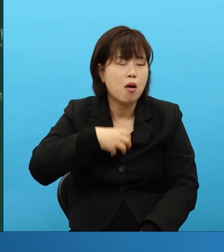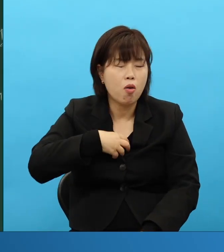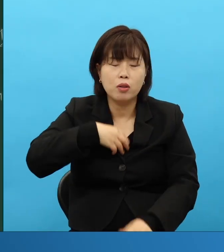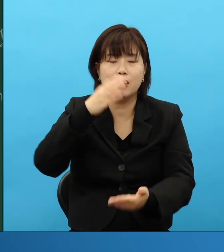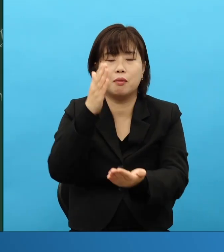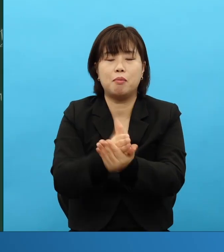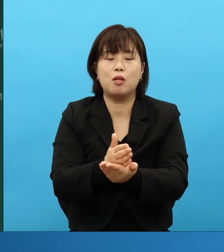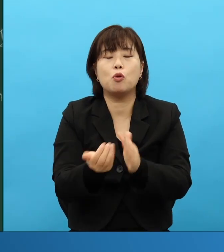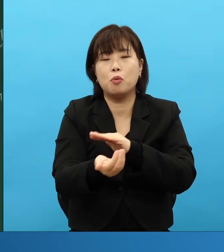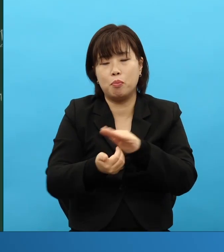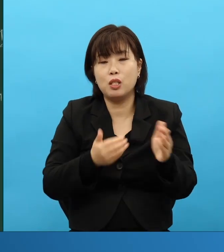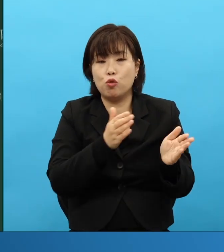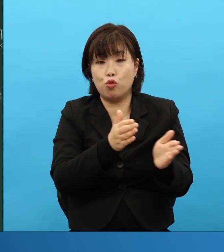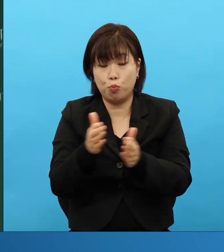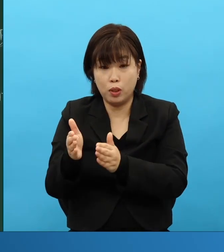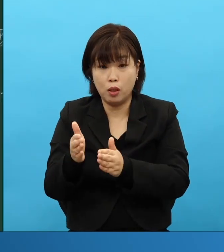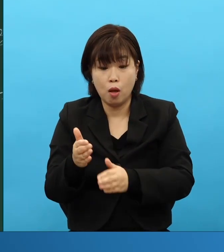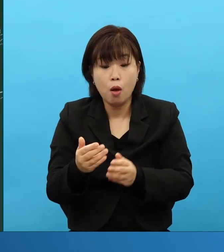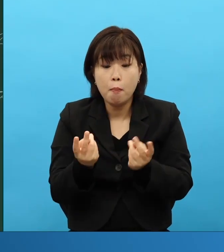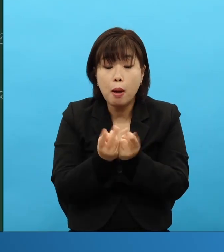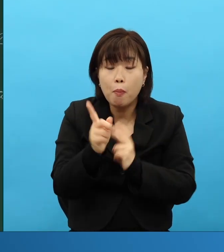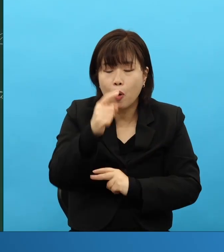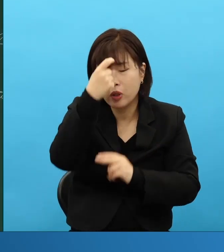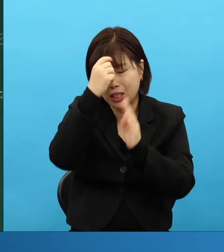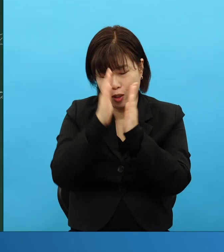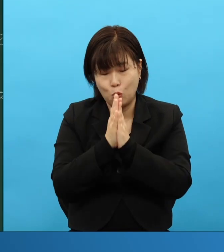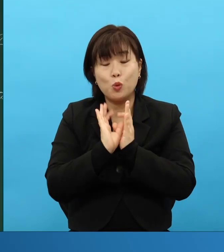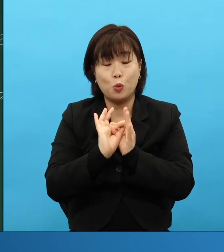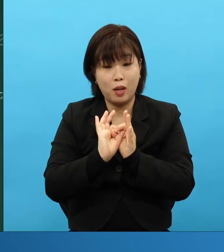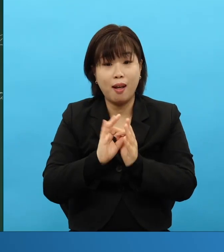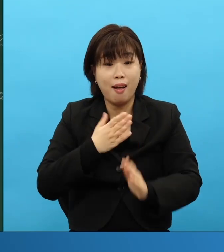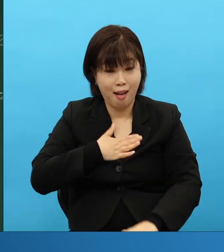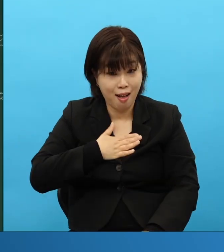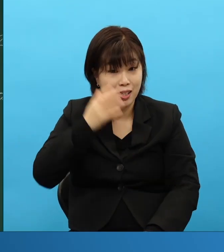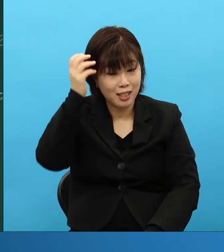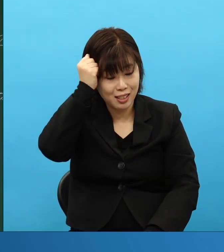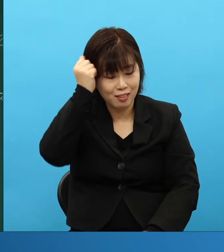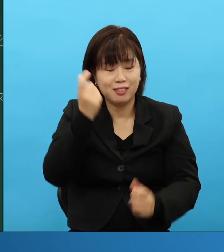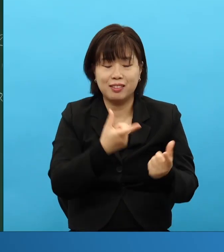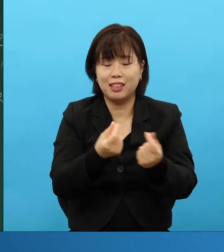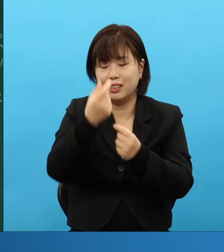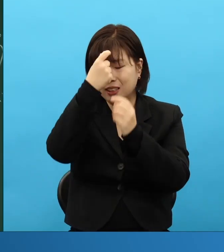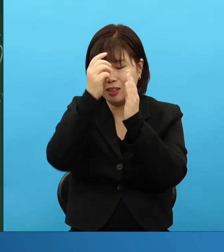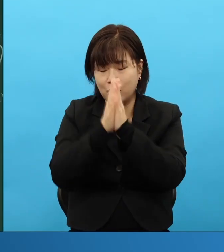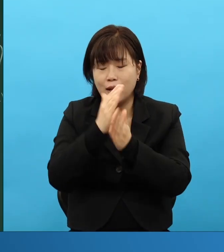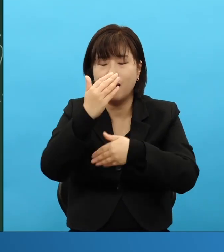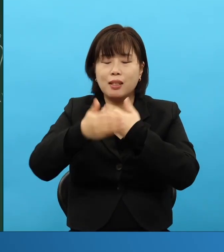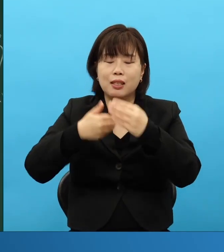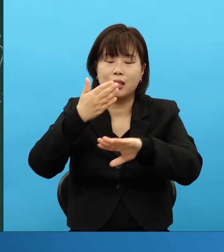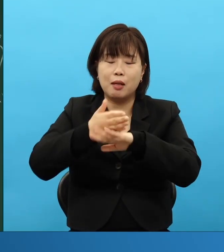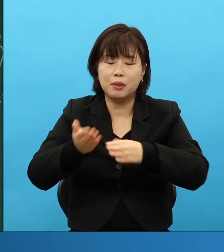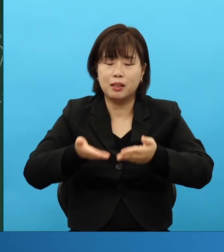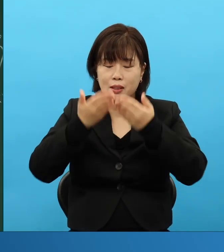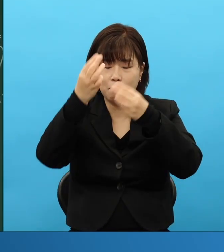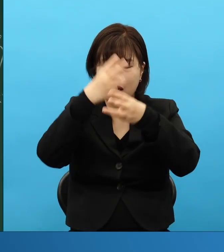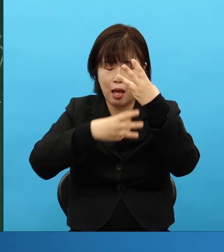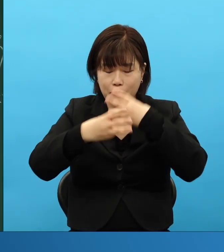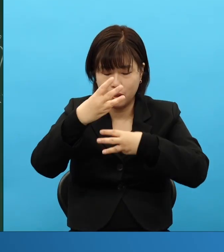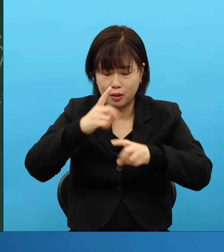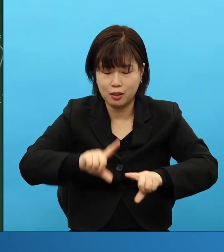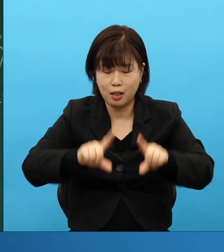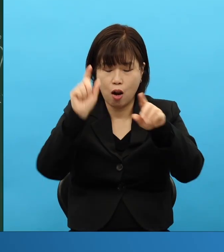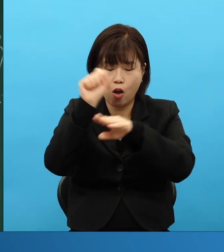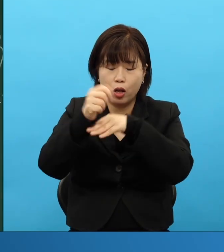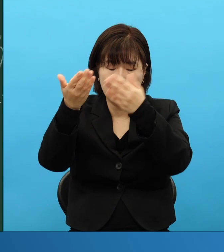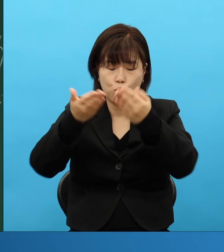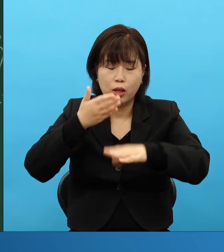这是祷告， 기도하겠습니다. 祷告。 하나님 감사드립니다. 神啊，感谢你， 렘데이를 허락하신 하나님께 赐给 감사드립니다. 人们的一个神啊，感 속지